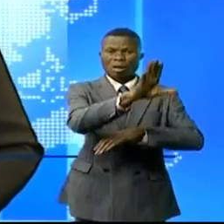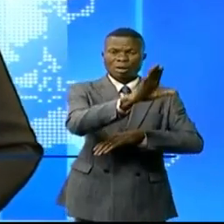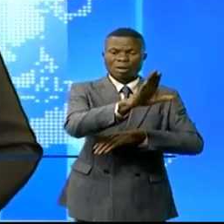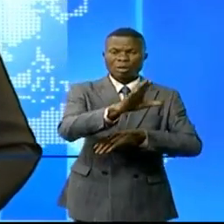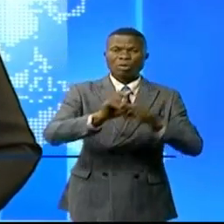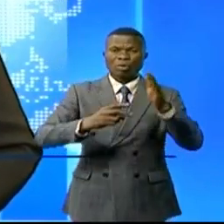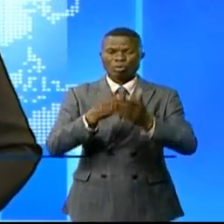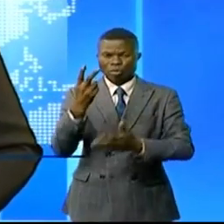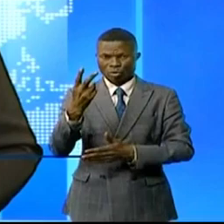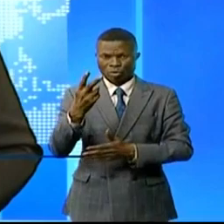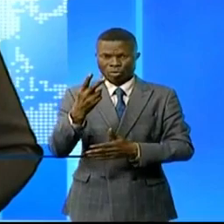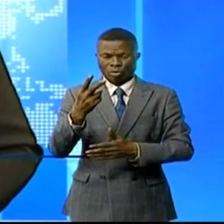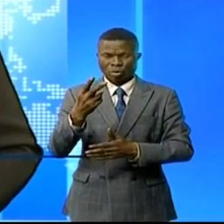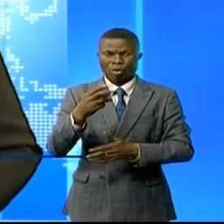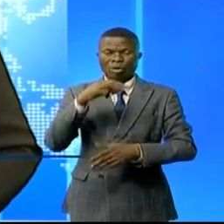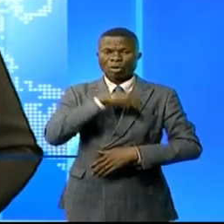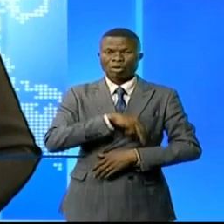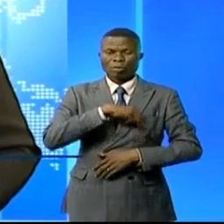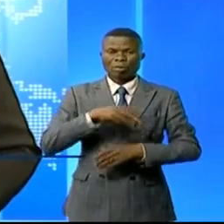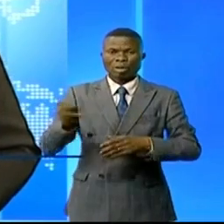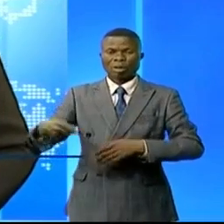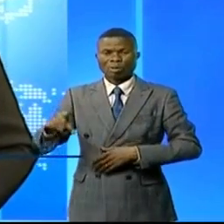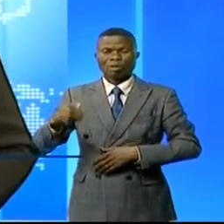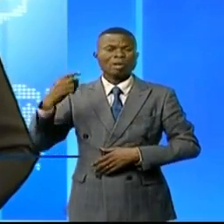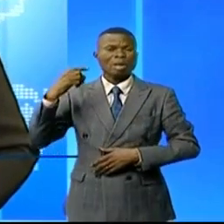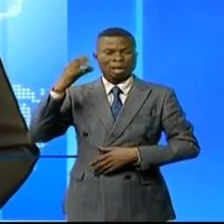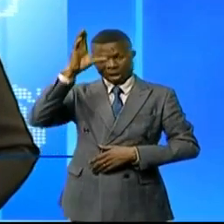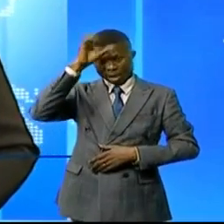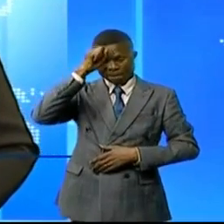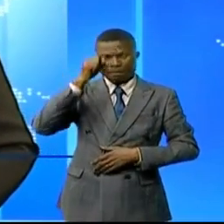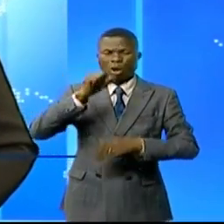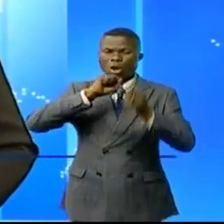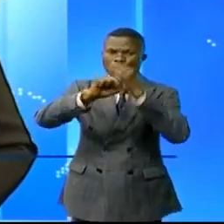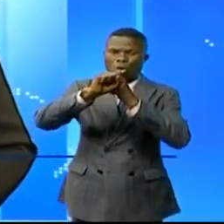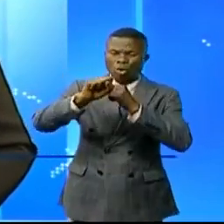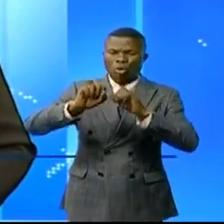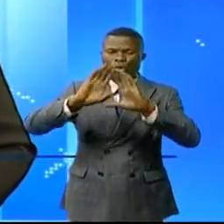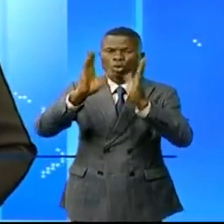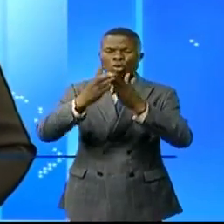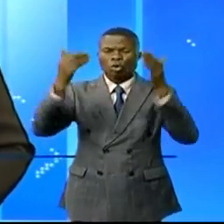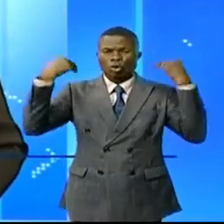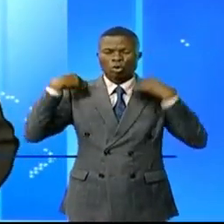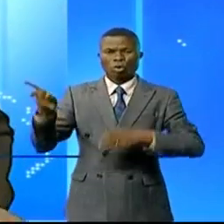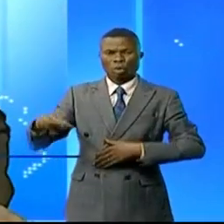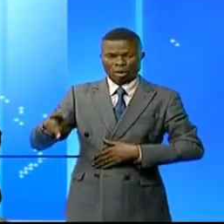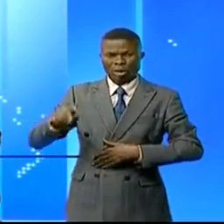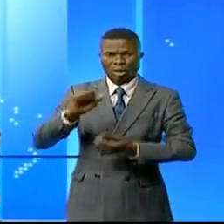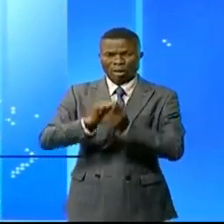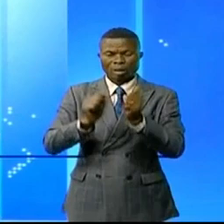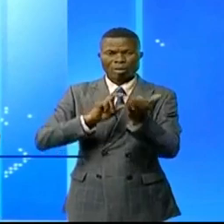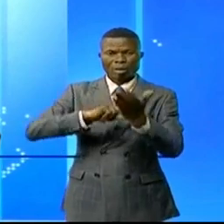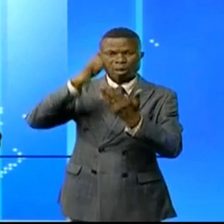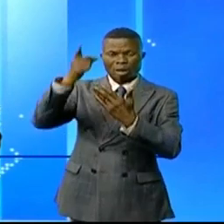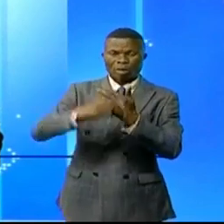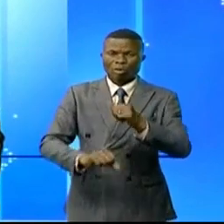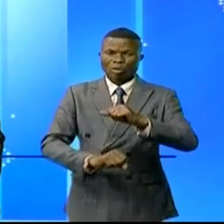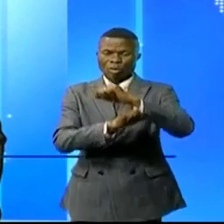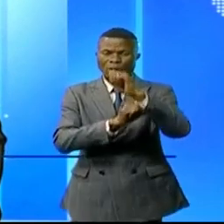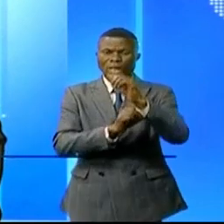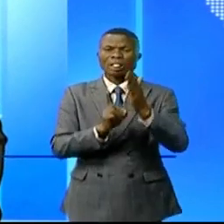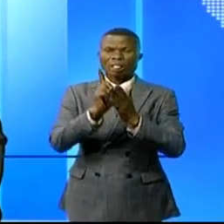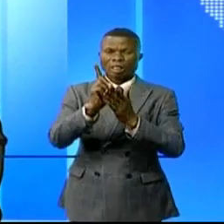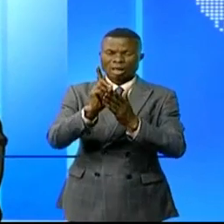la deuxième fois une mission dans la province du Kwilu pour sensibiliser les autorités provinciales sur le projet d'appui au